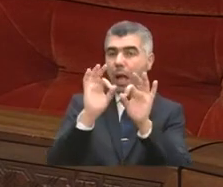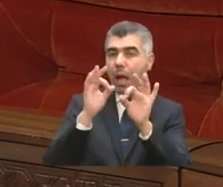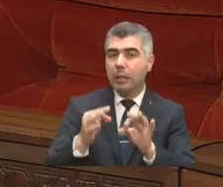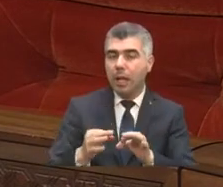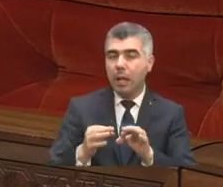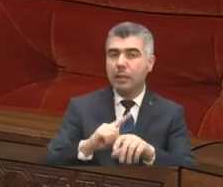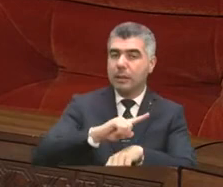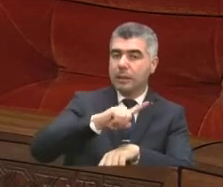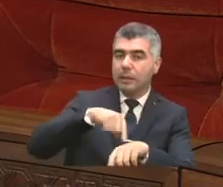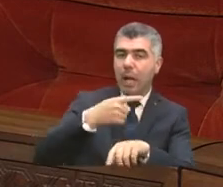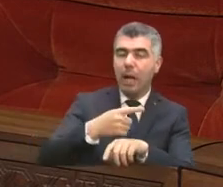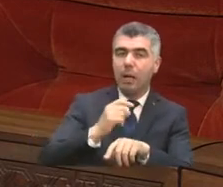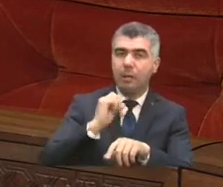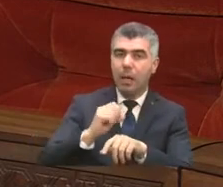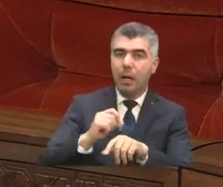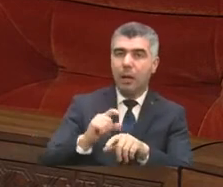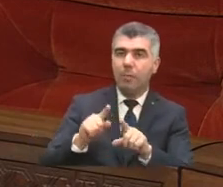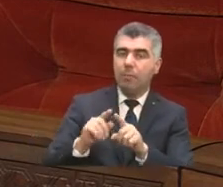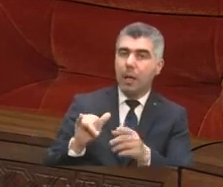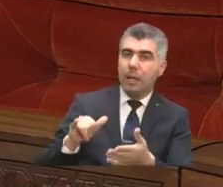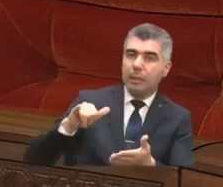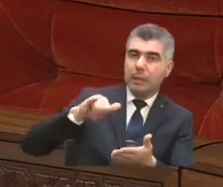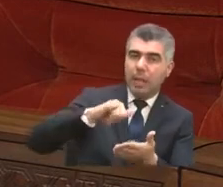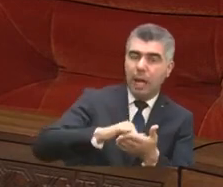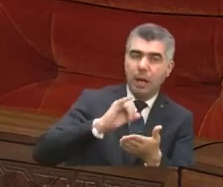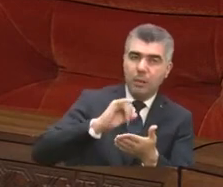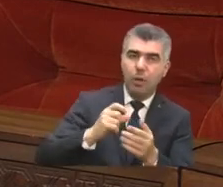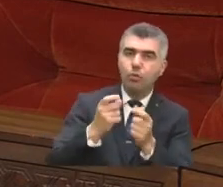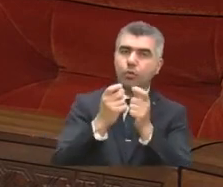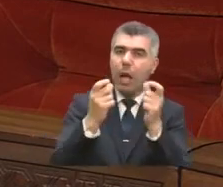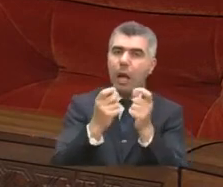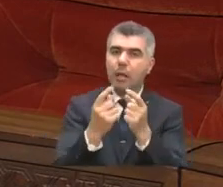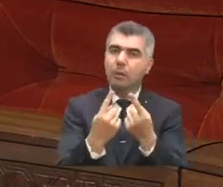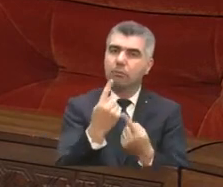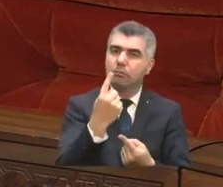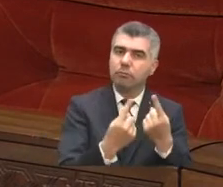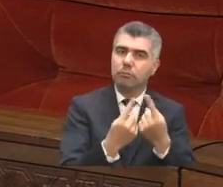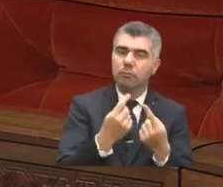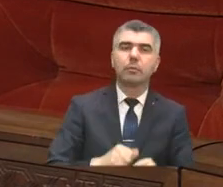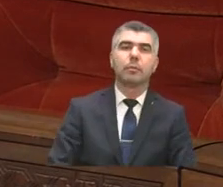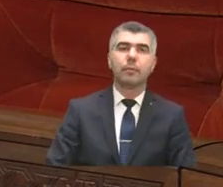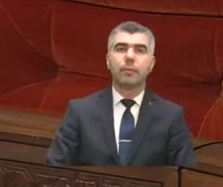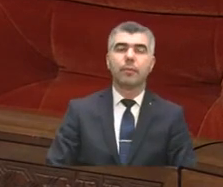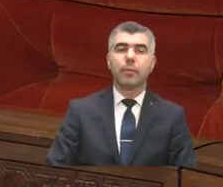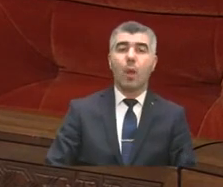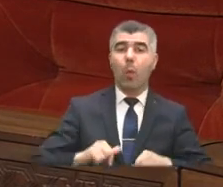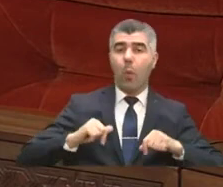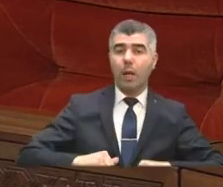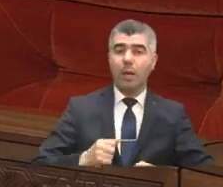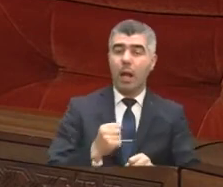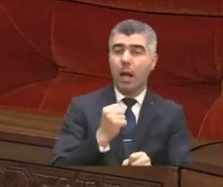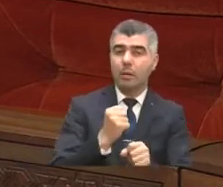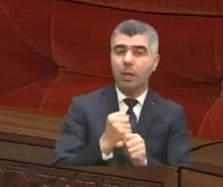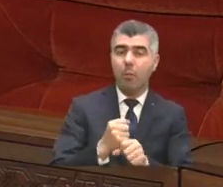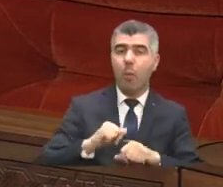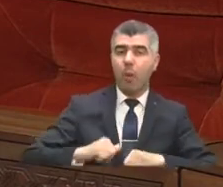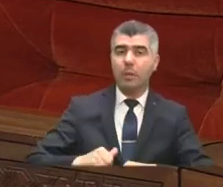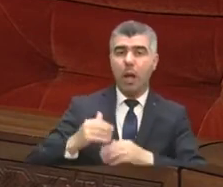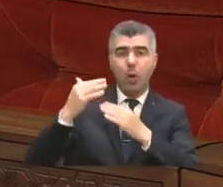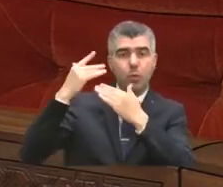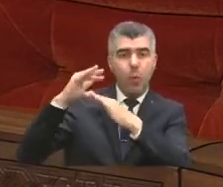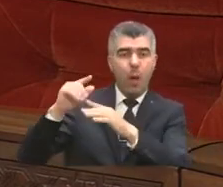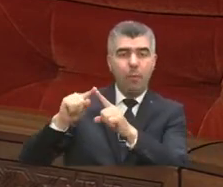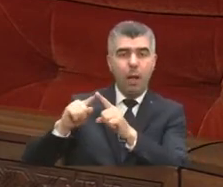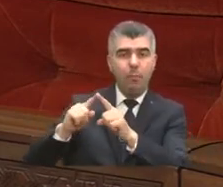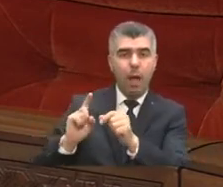سعه الطائرات او تعيين الشركات ونوعيتها. تتعمل الوزارة بتنسيق مع وزارة السياحة على تشجيع الربط